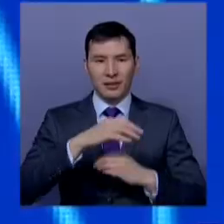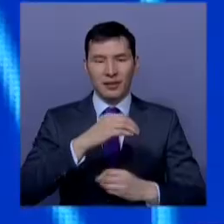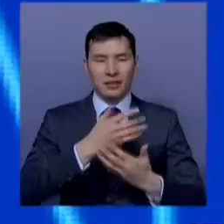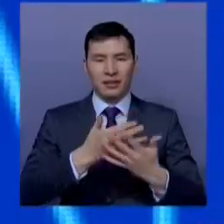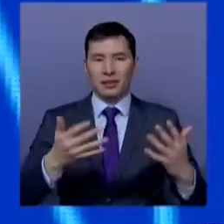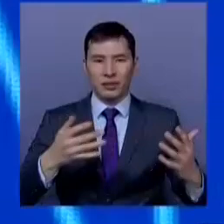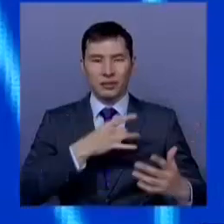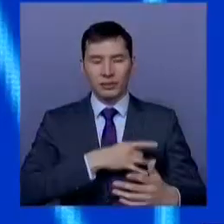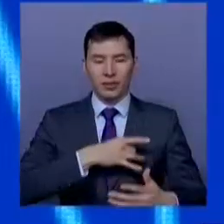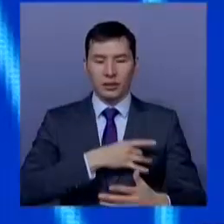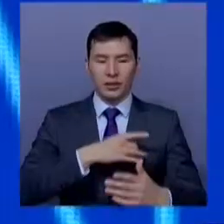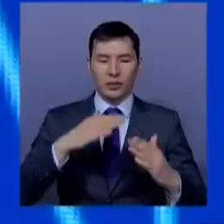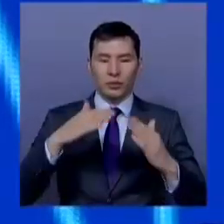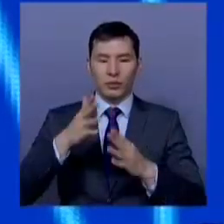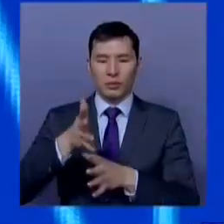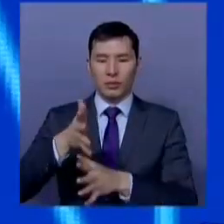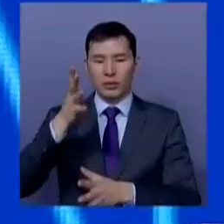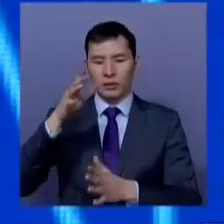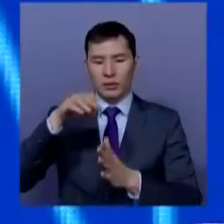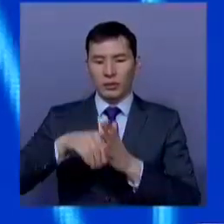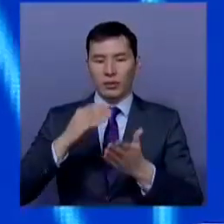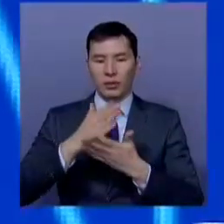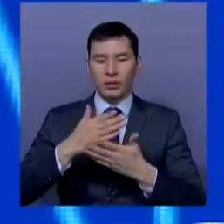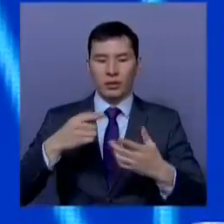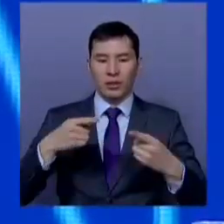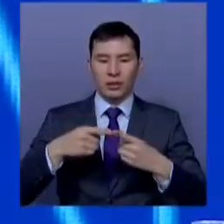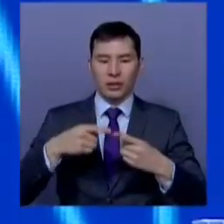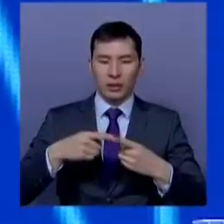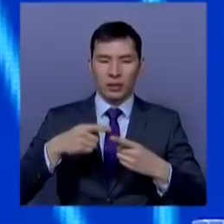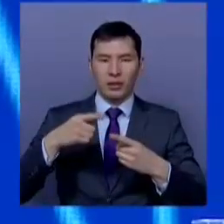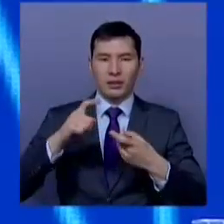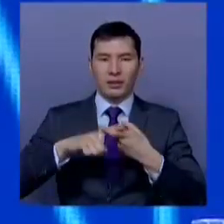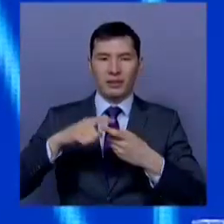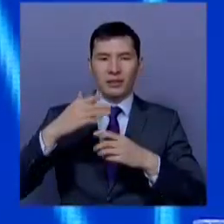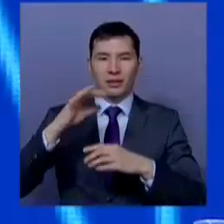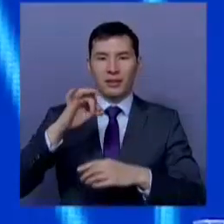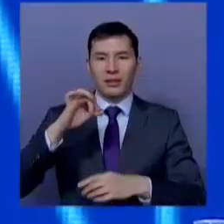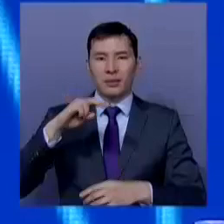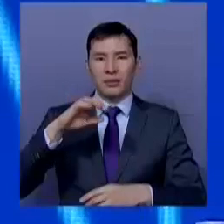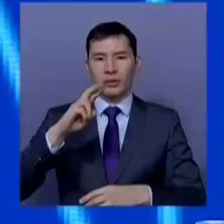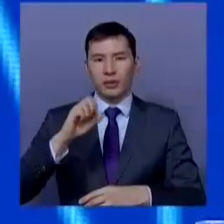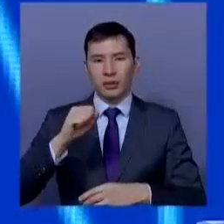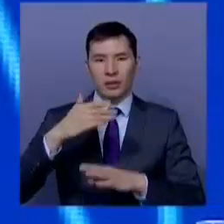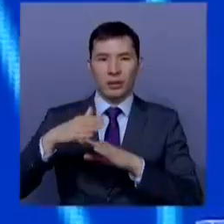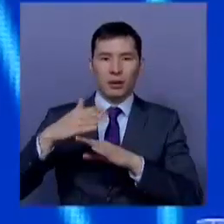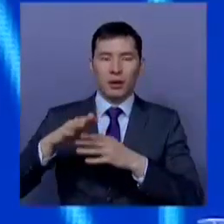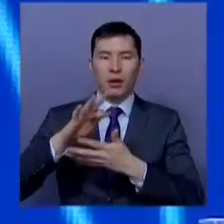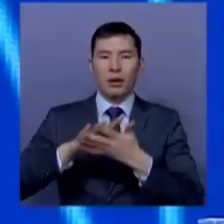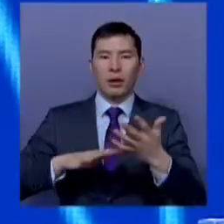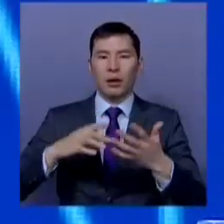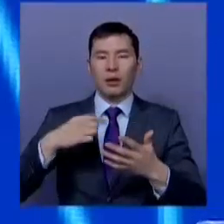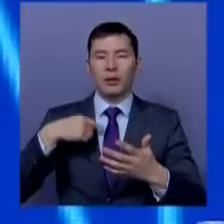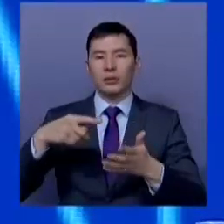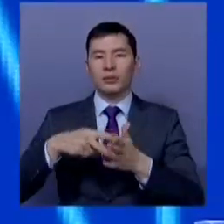ішінде арендада тұрып жатқандар бар, ипотекамен алып жатқандар да бар. Үйдің бағасы не болады? Ертең басқа біреу кіремдесе